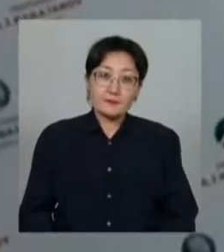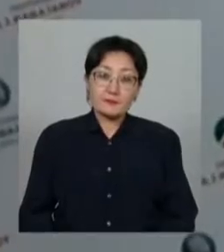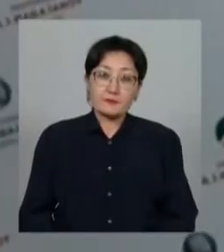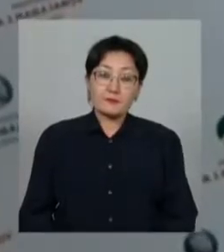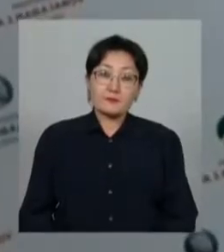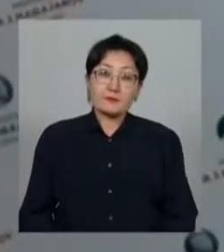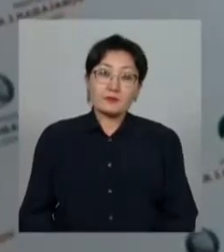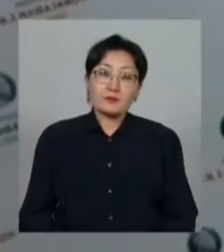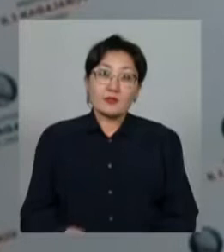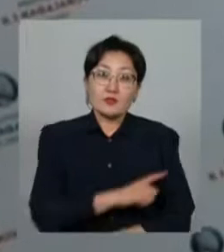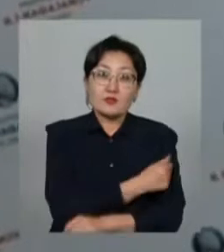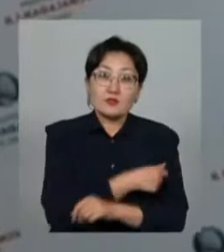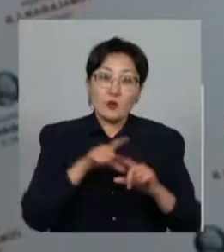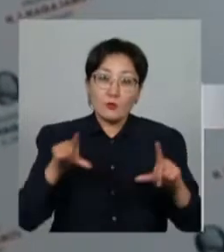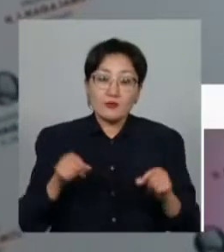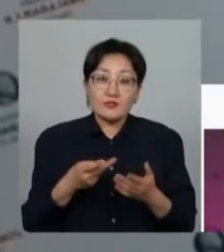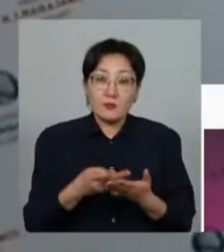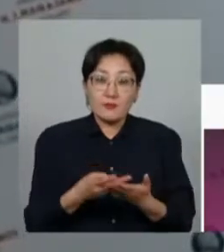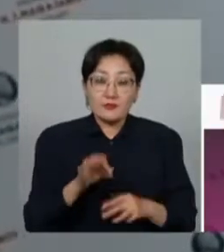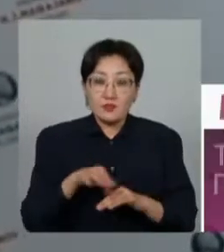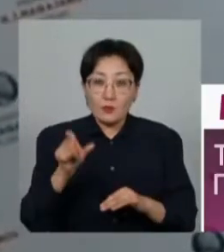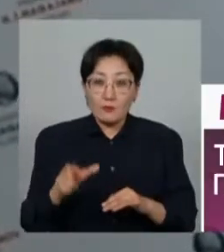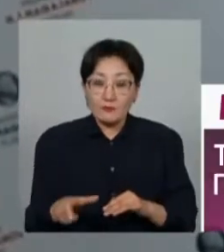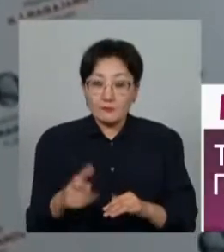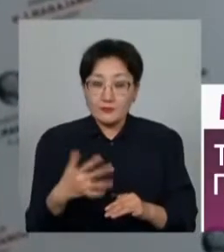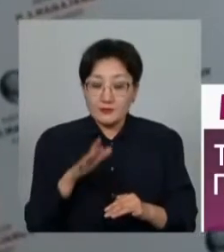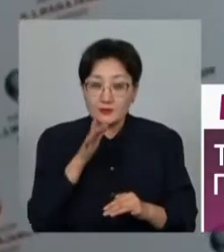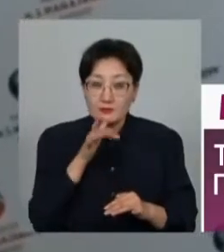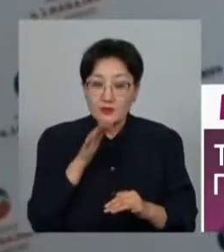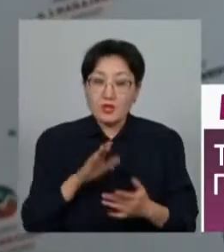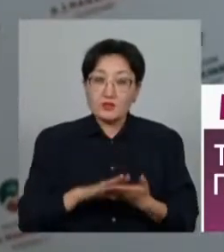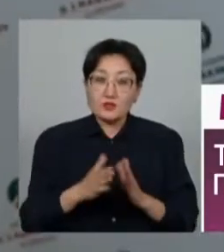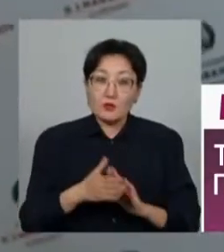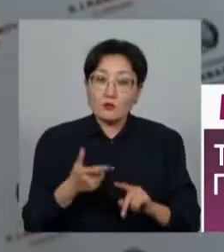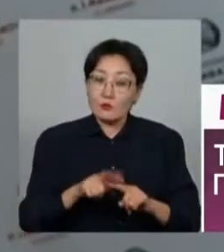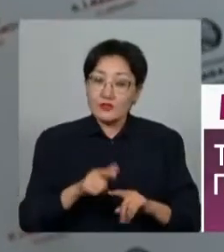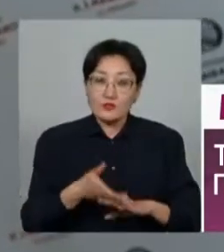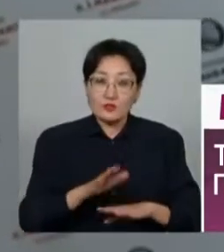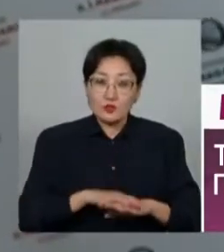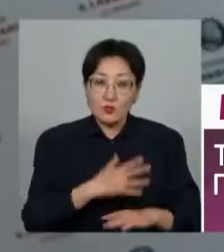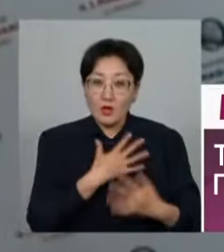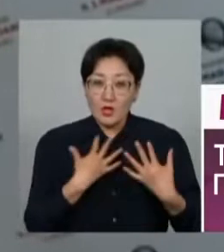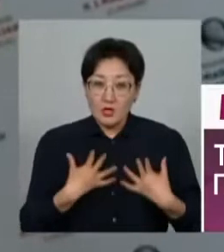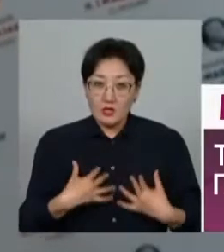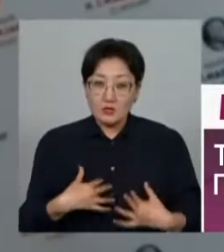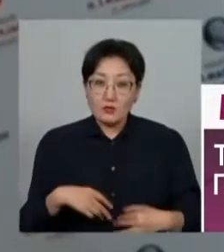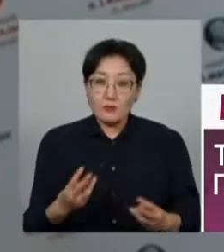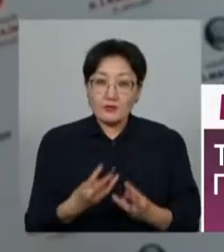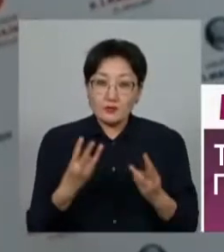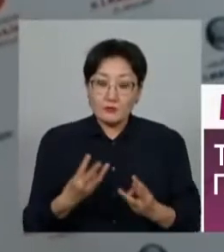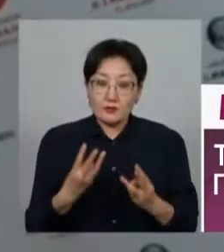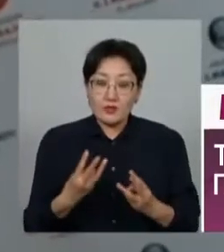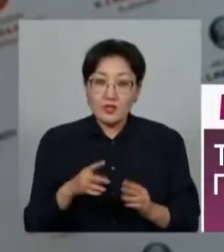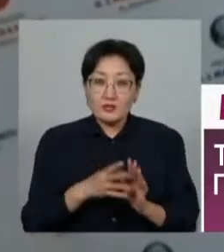12 марта в клинику Магажана поступил пациент 50 лет. Состояние крайне тяжелого ожога шока, термическим